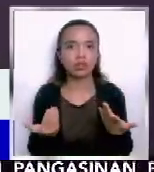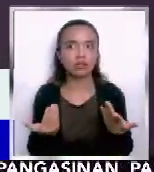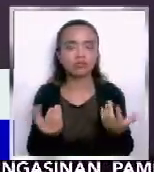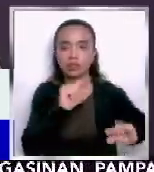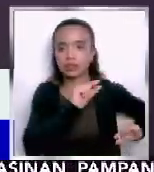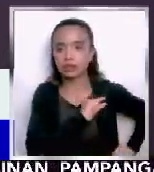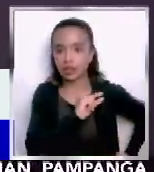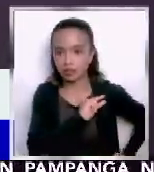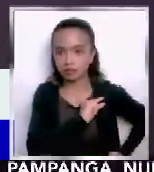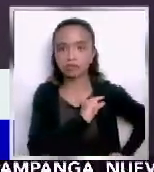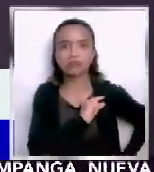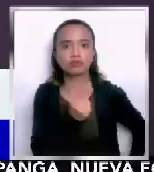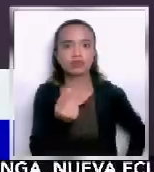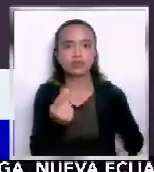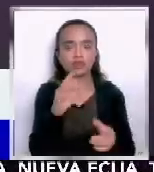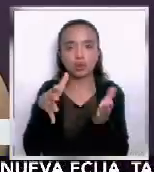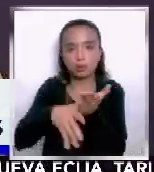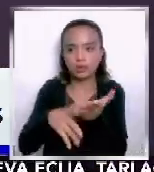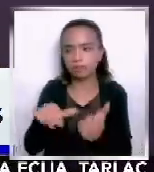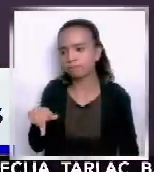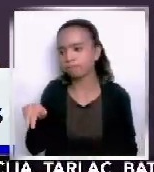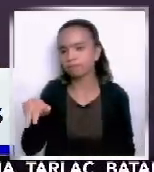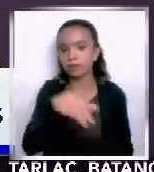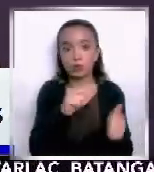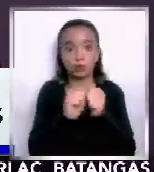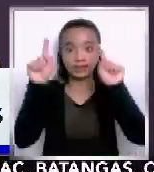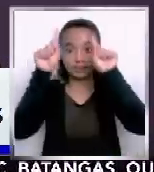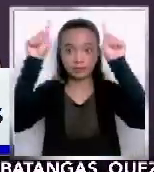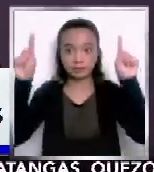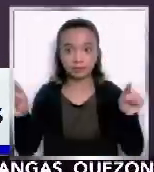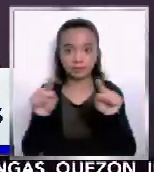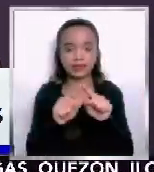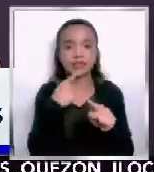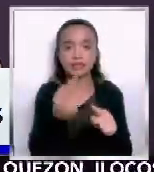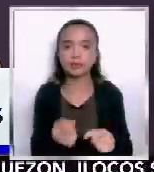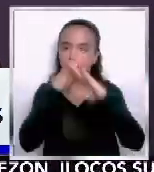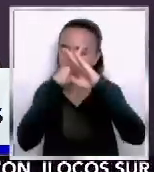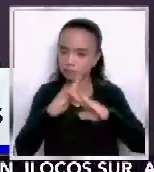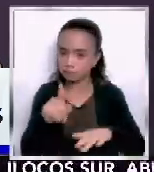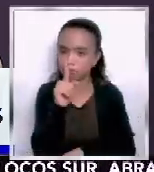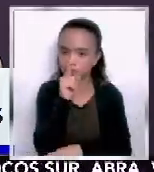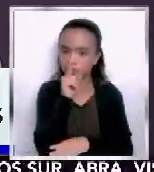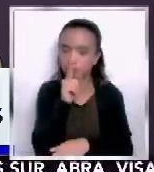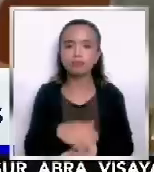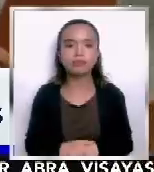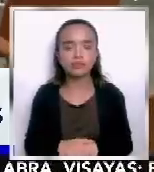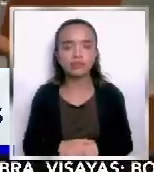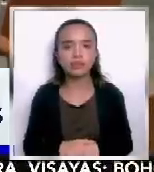walking around with signages that says, silence please, please be seated, physical distancing